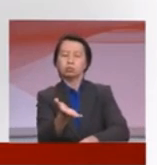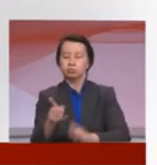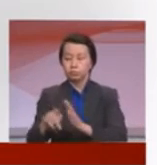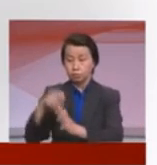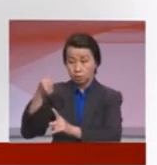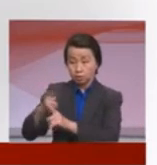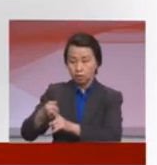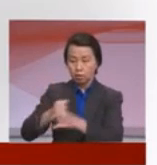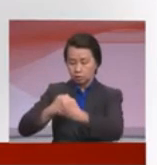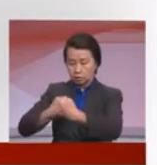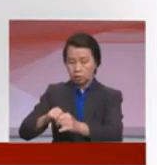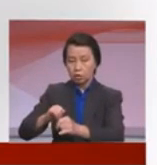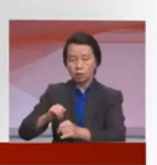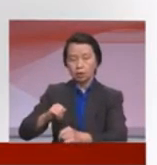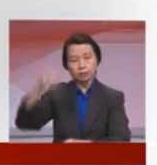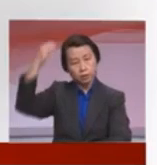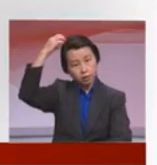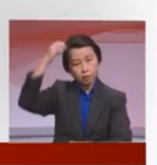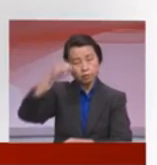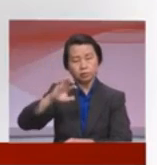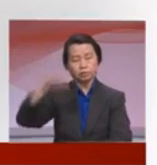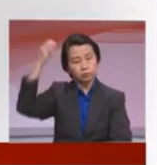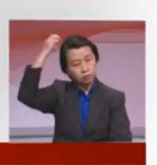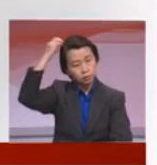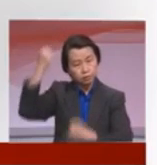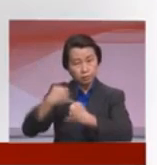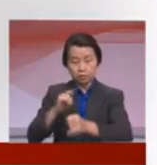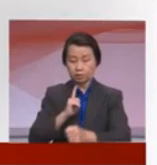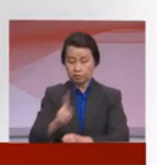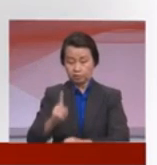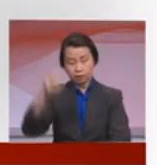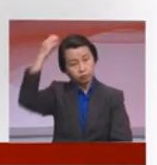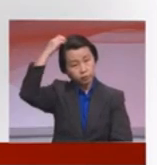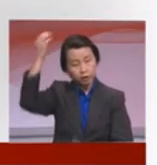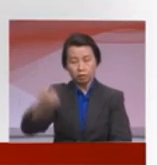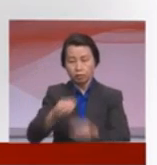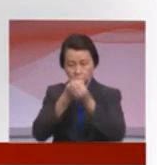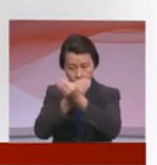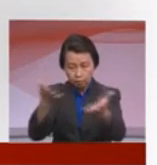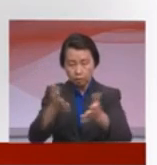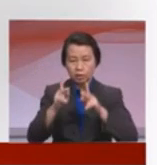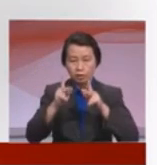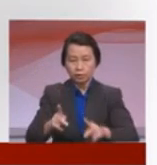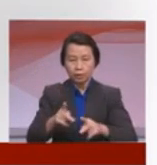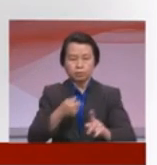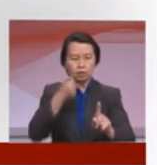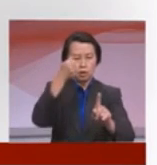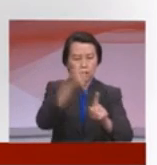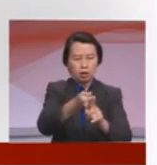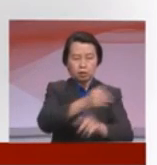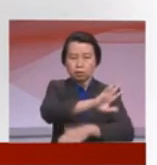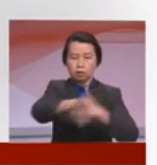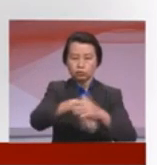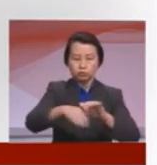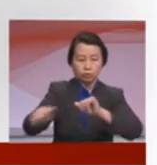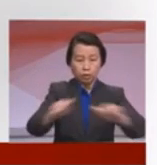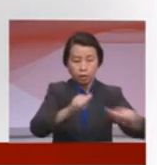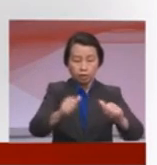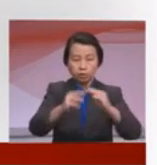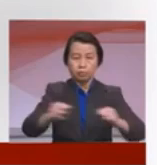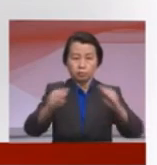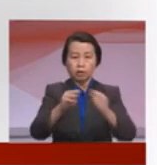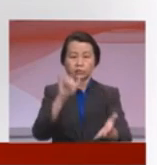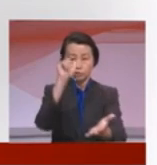Pengarah Jabatan Agama Islam Selangor, Muhammad Shah Zihan Ahmad memaklumkan pihaknya turut mengarahkan semua aktiviti di masjid